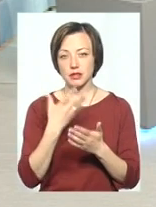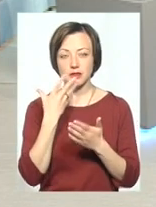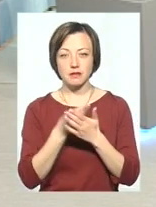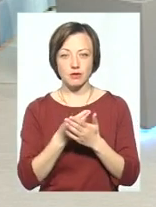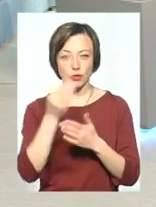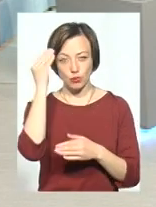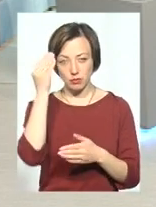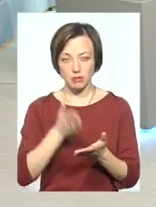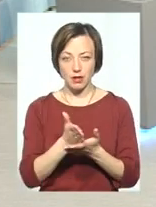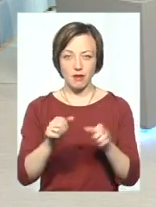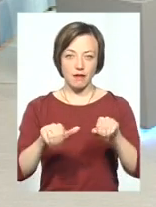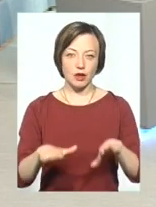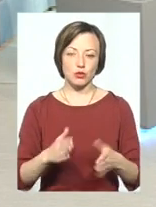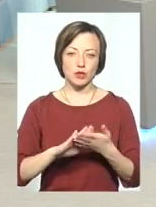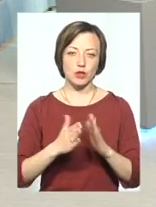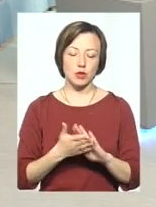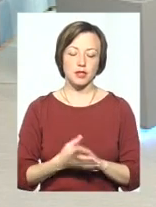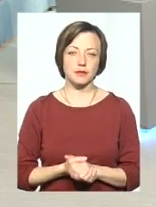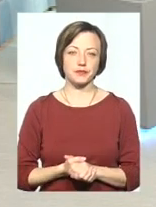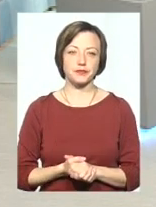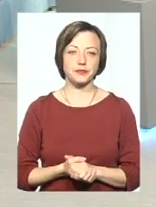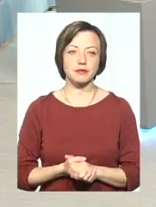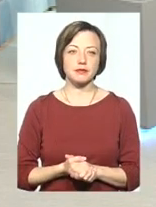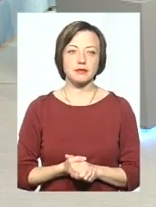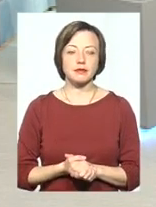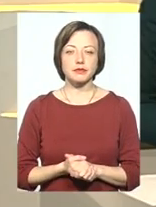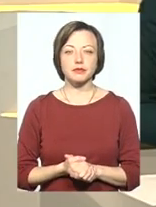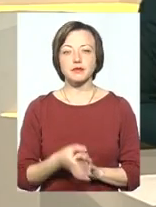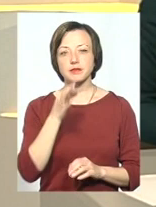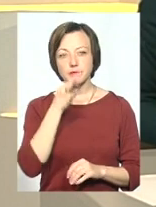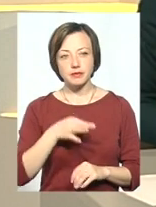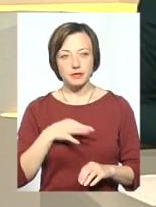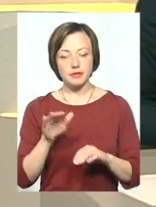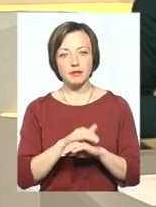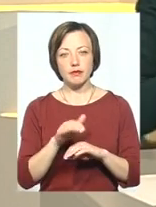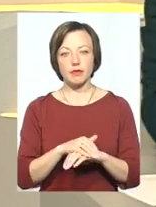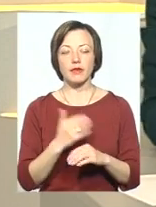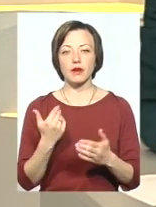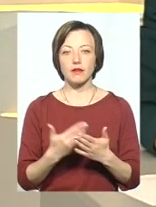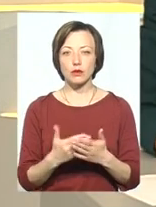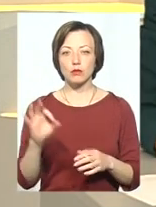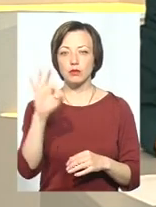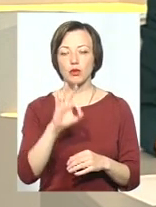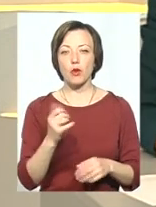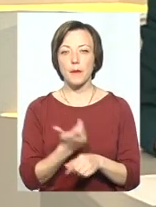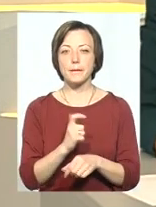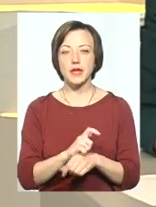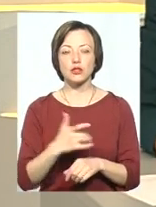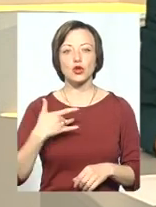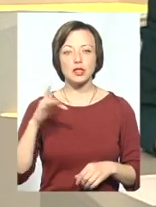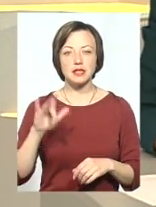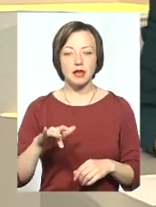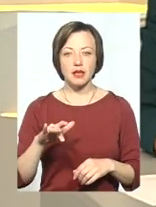свій шлях виходу з ситуації. Е, скажіть, будь ласка, а, е-е, от про більш